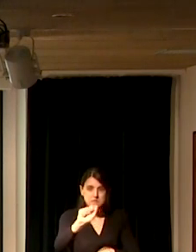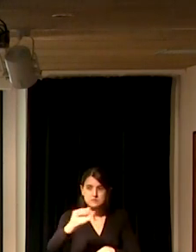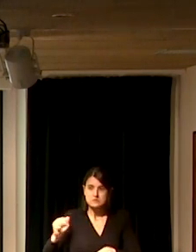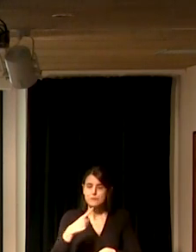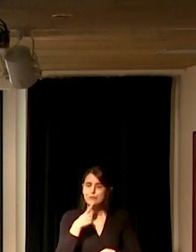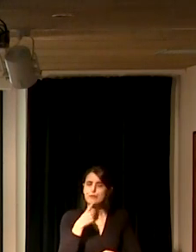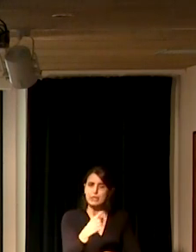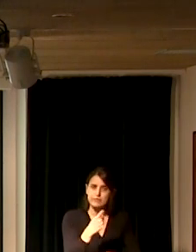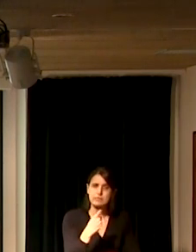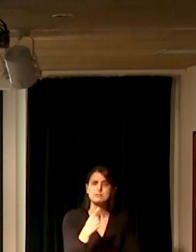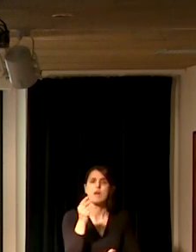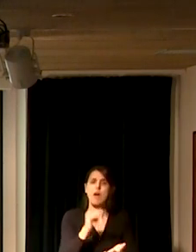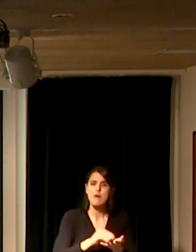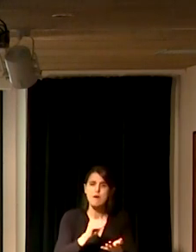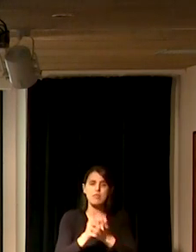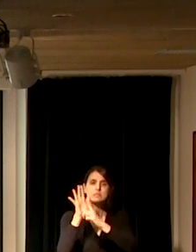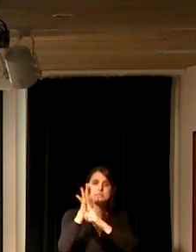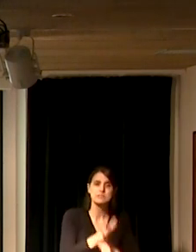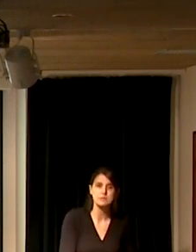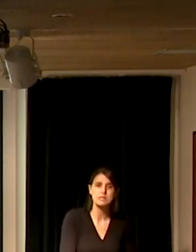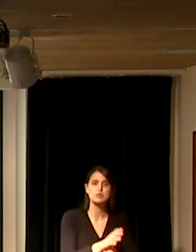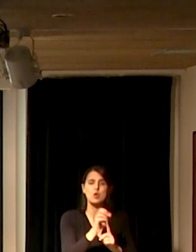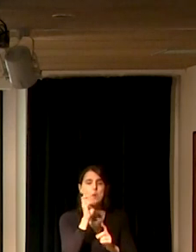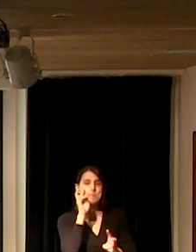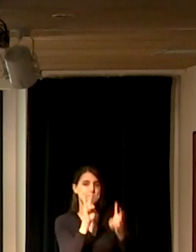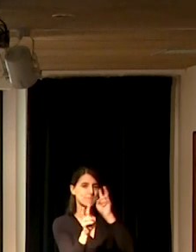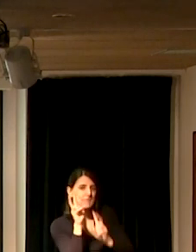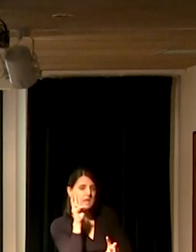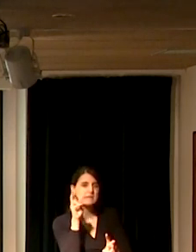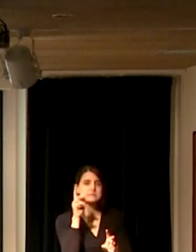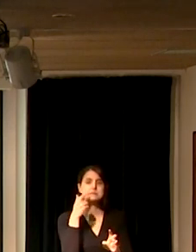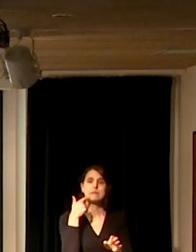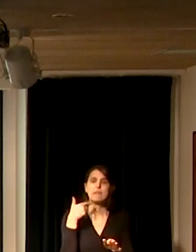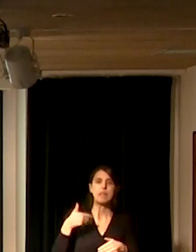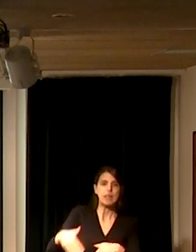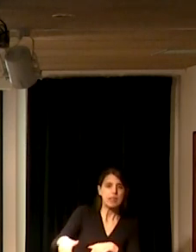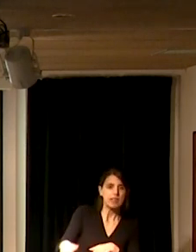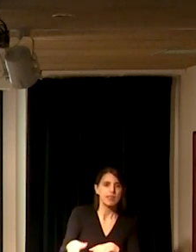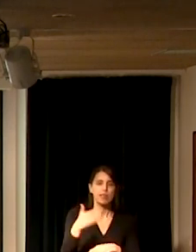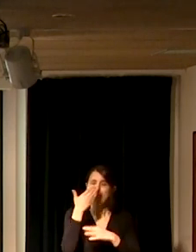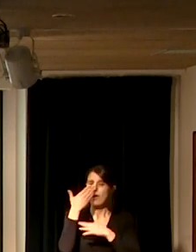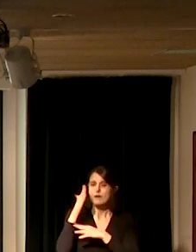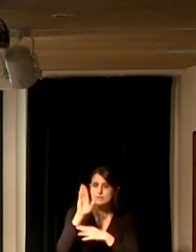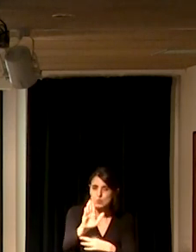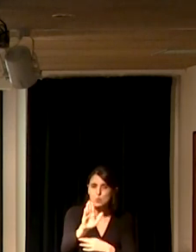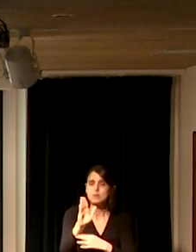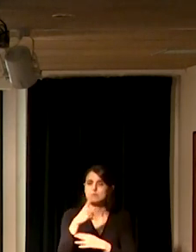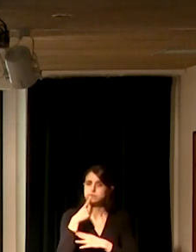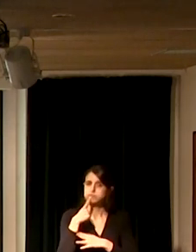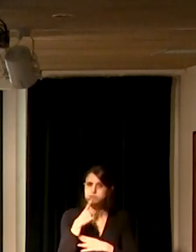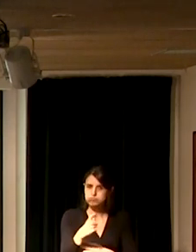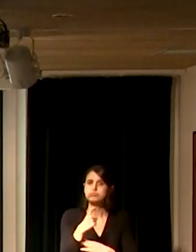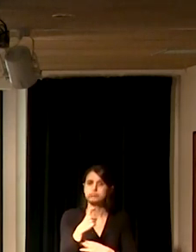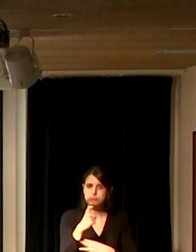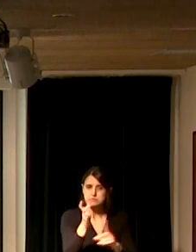vegades són mirades, són desprecis, són actituds de despreci i que es